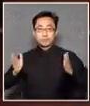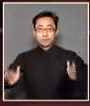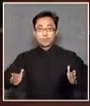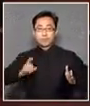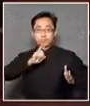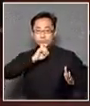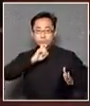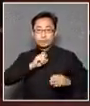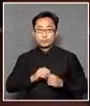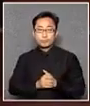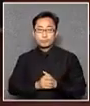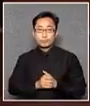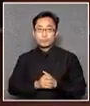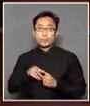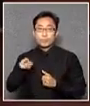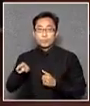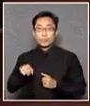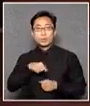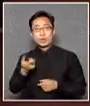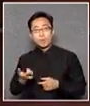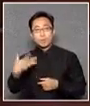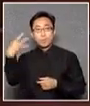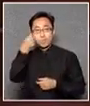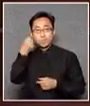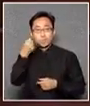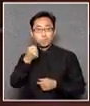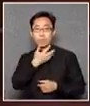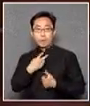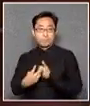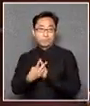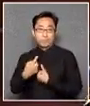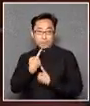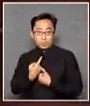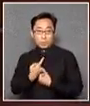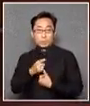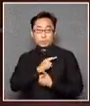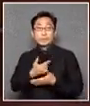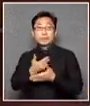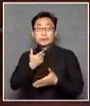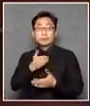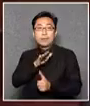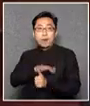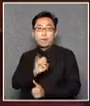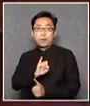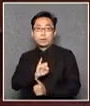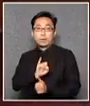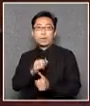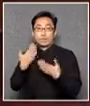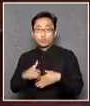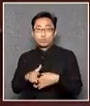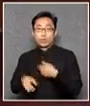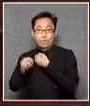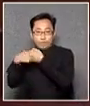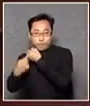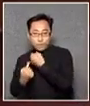嘅，佢係一種消極嘅權力嚟噶，唔可以事前壓制，只能夠事後防範。